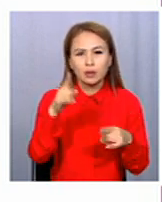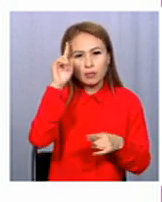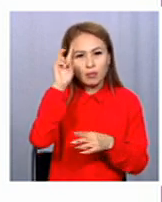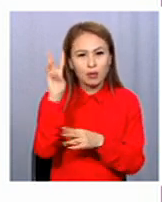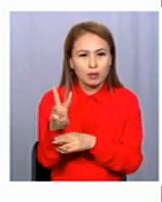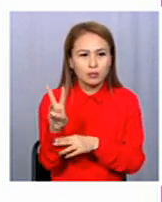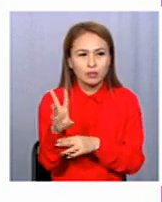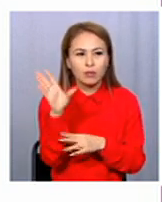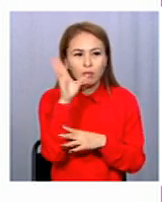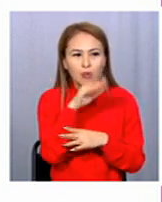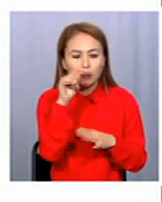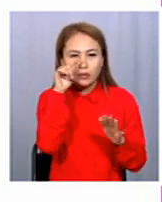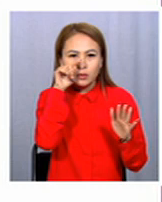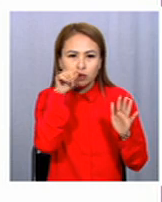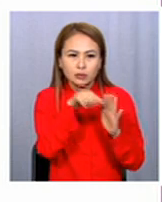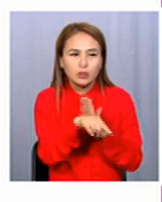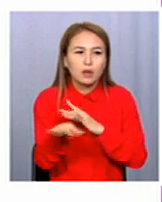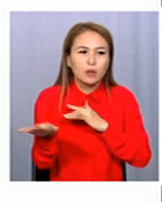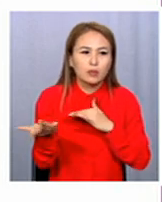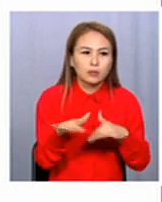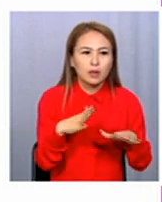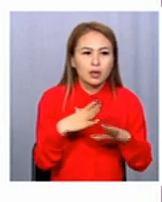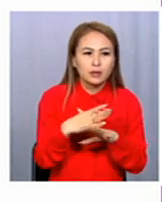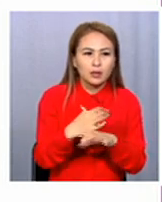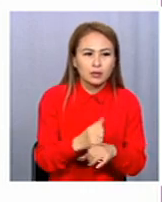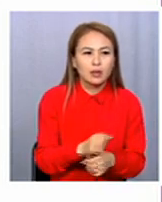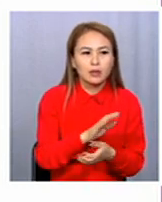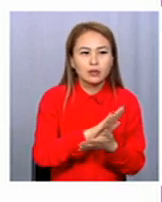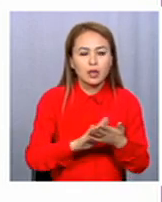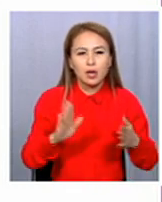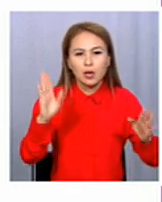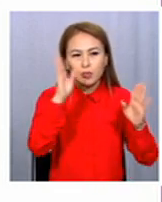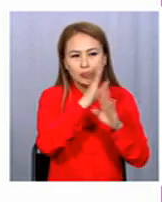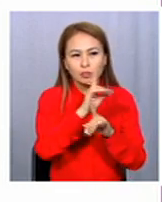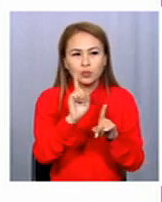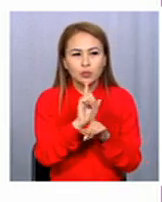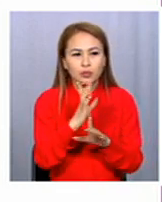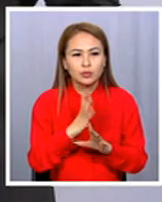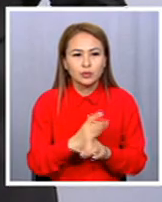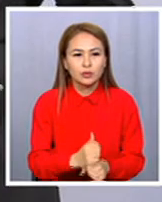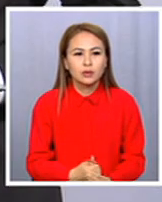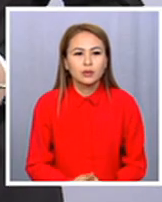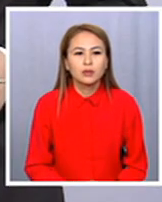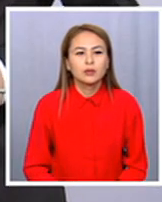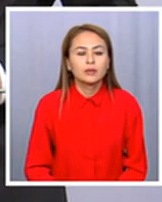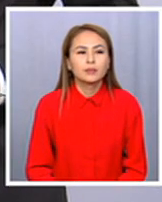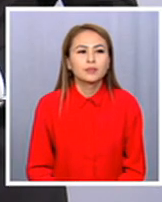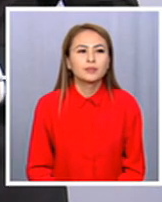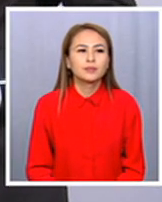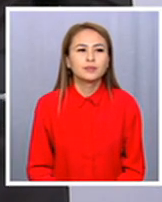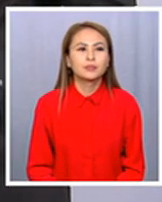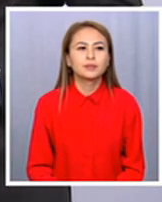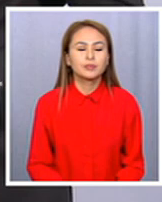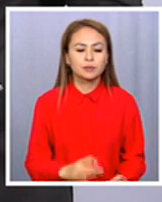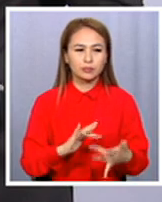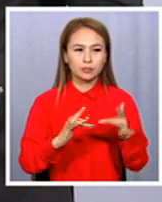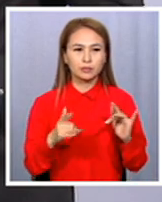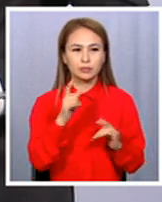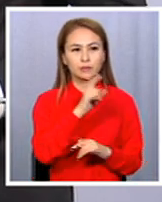мүмкін. Адамның қозғалысы да азайып, таза ауада серуендеуі де шектеледі. Интернет адамзат